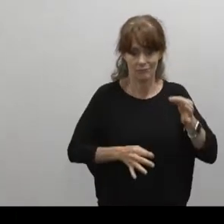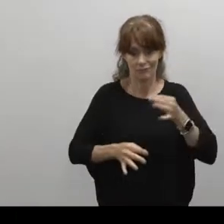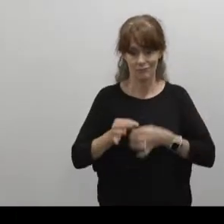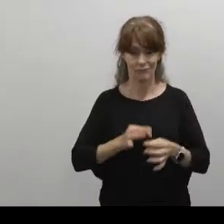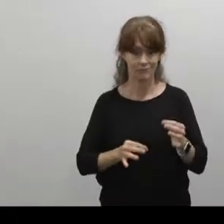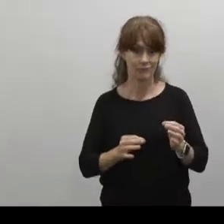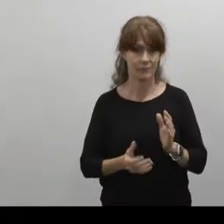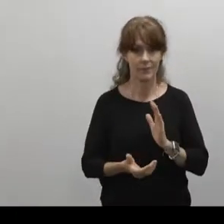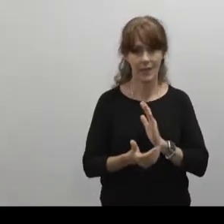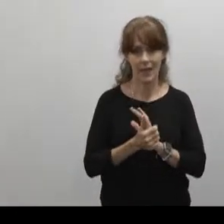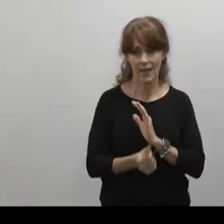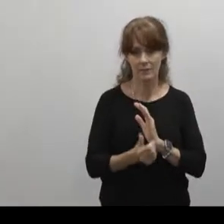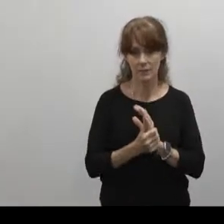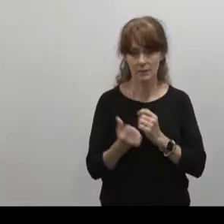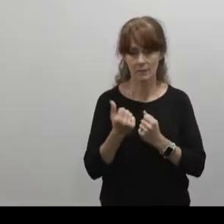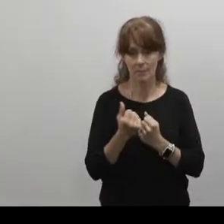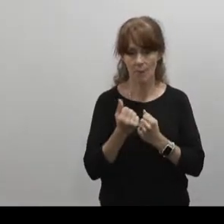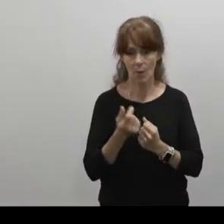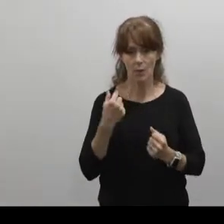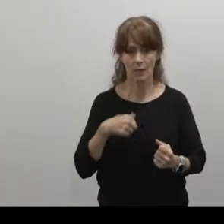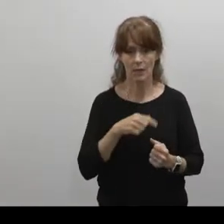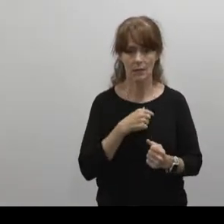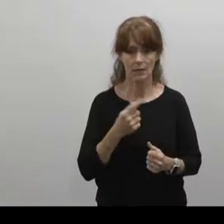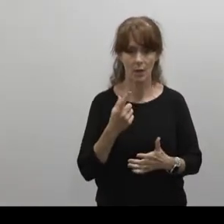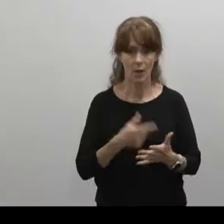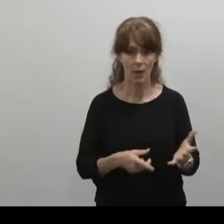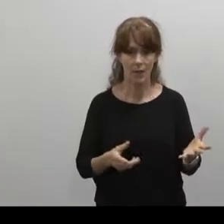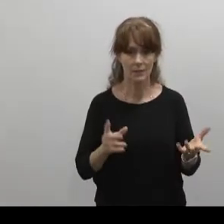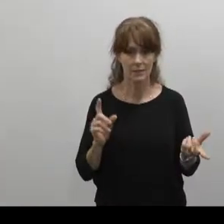sa ní cứ chỉ